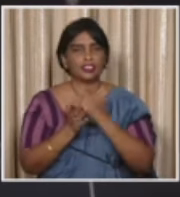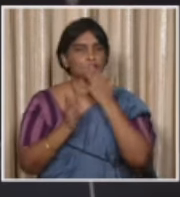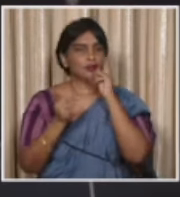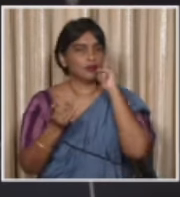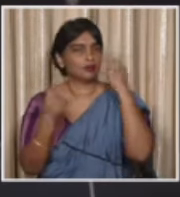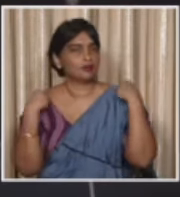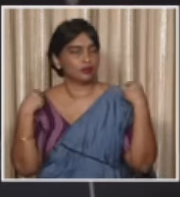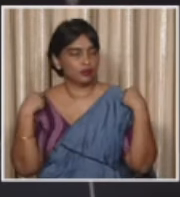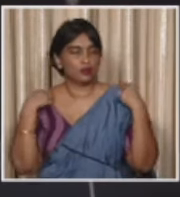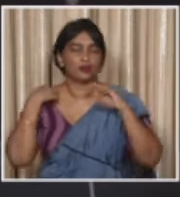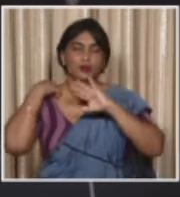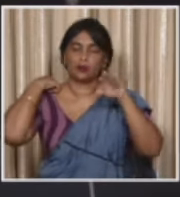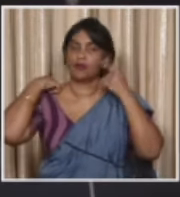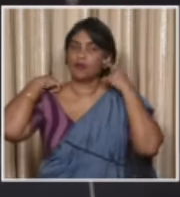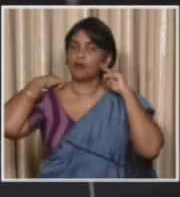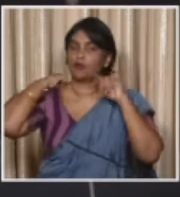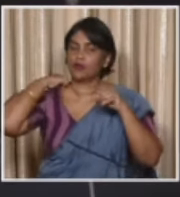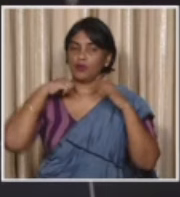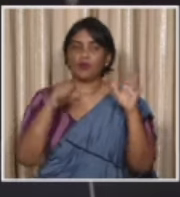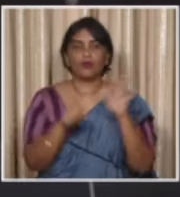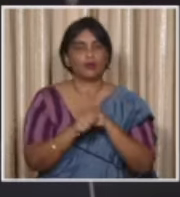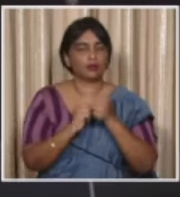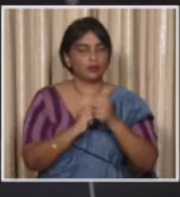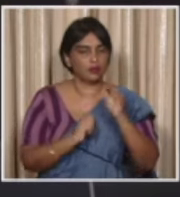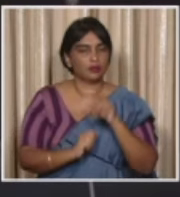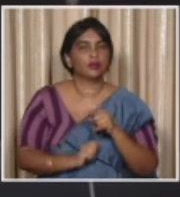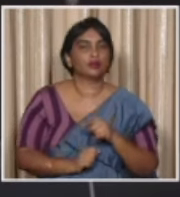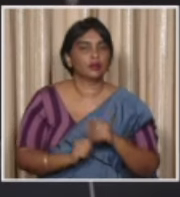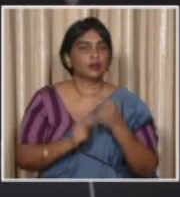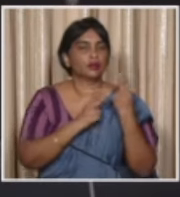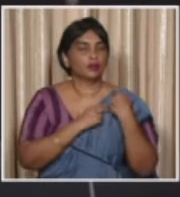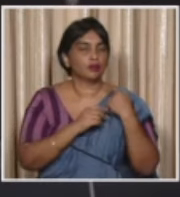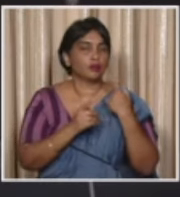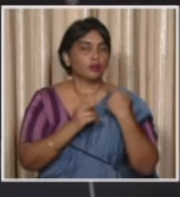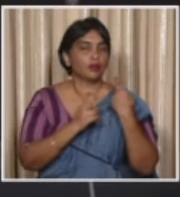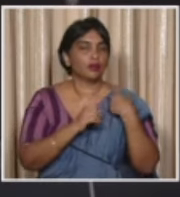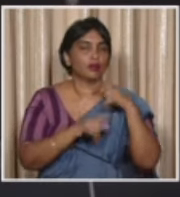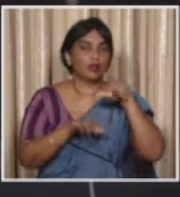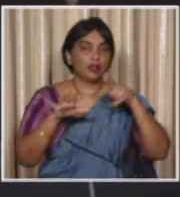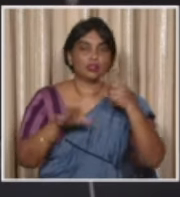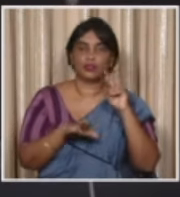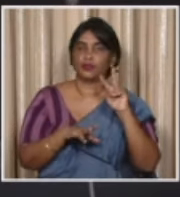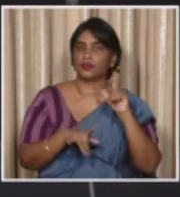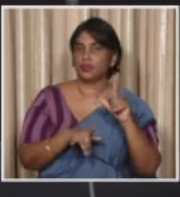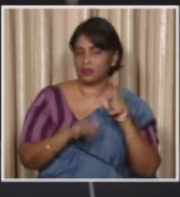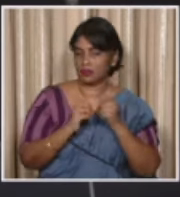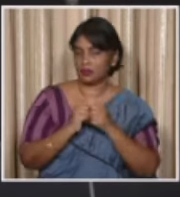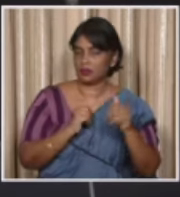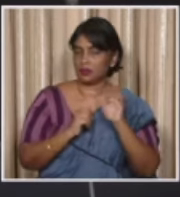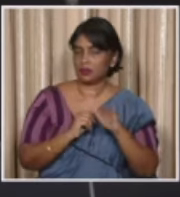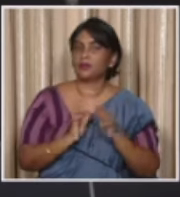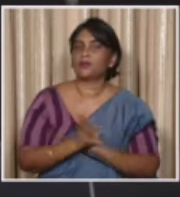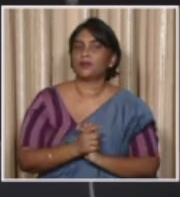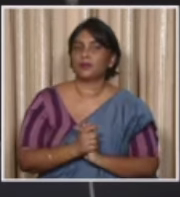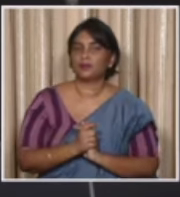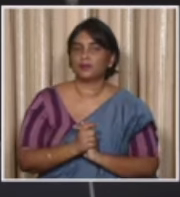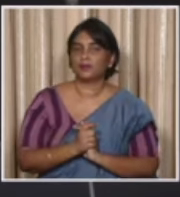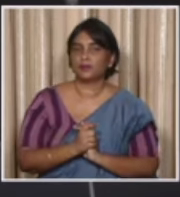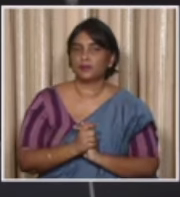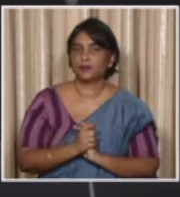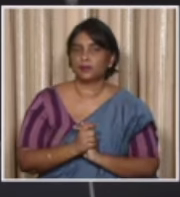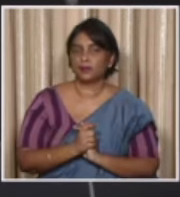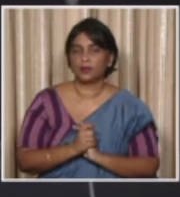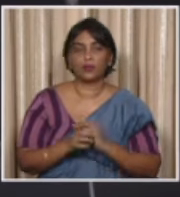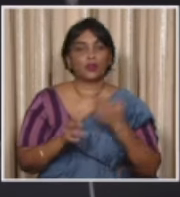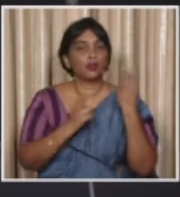ආරක්ෂක තනතුරු සම්පූර්ණ කරන්න කටයුතු කළා තිනවා. තනතුරු 727ක් පුරවන්න කටයුතු කළා තිනවා. ඒ